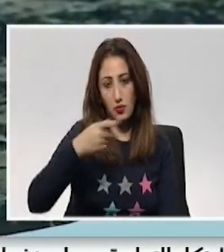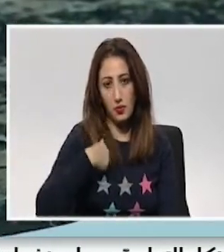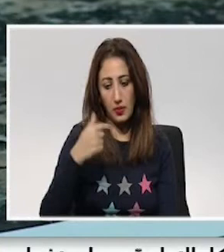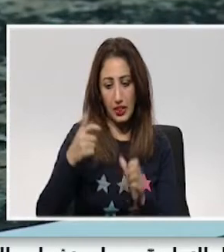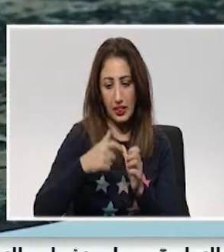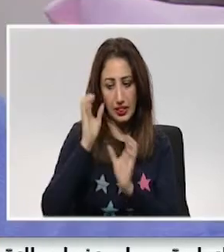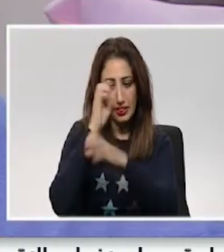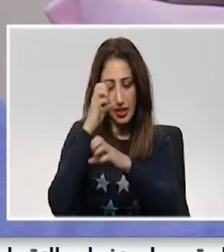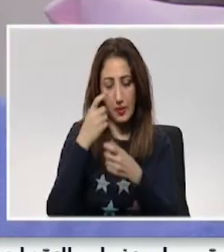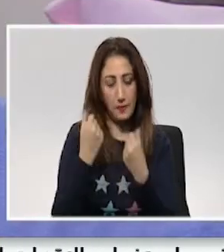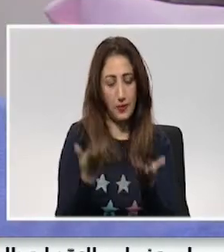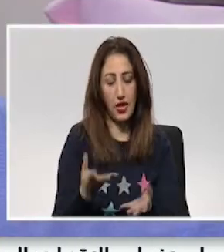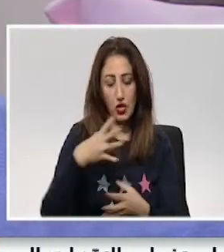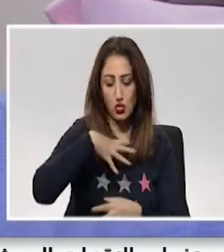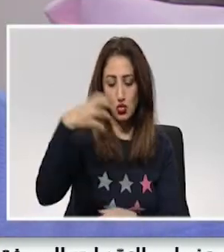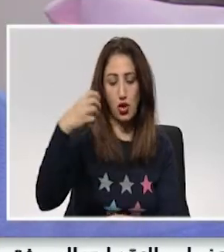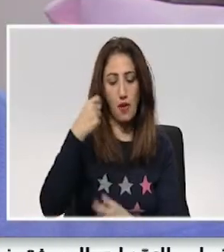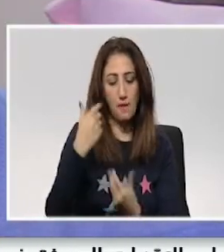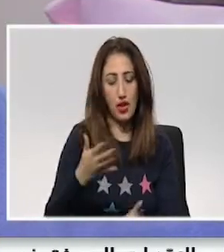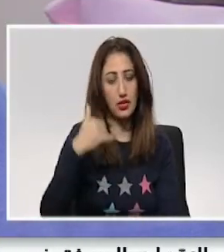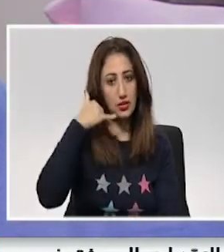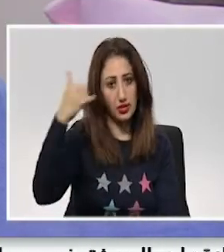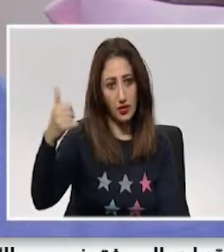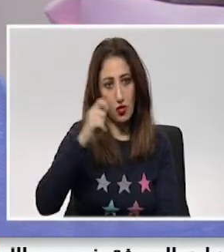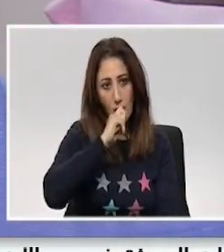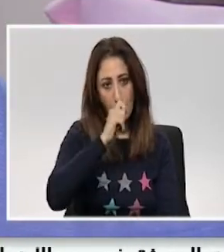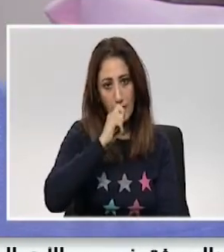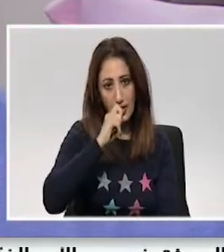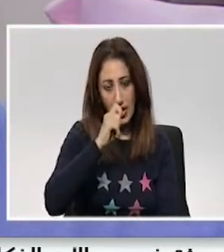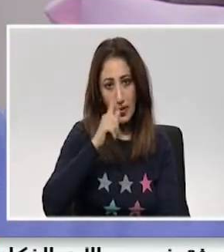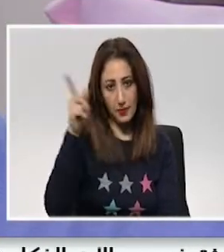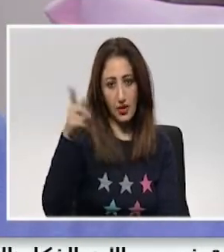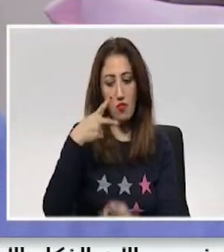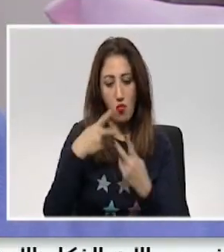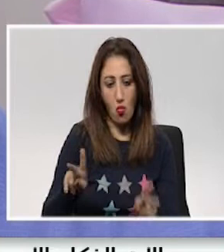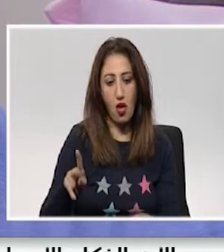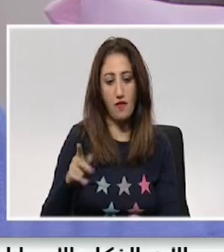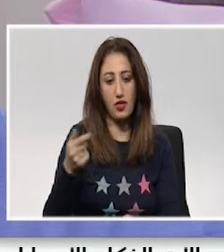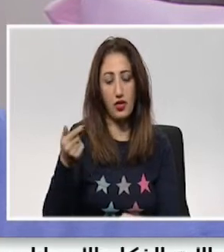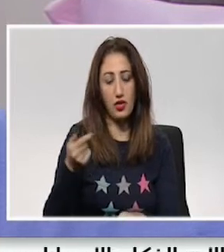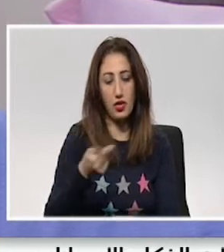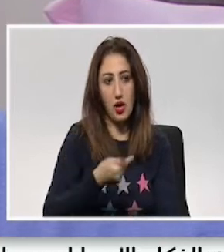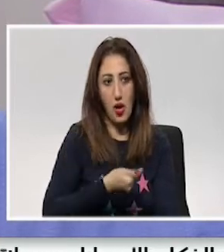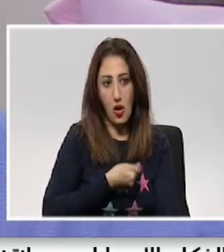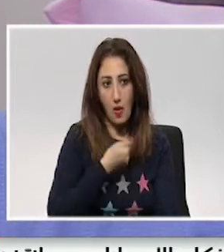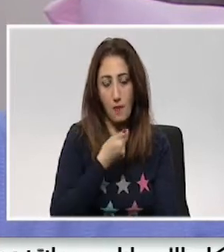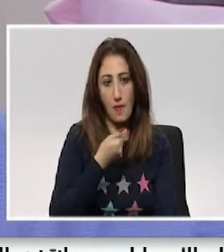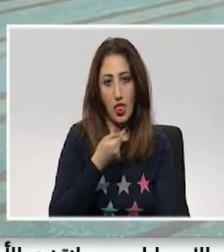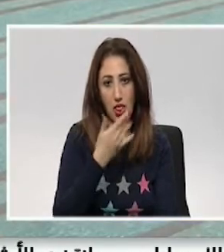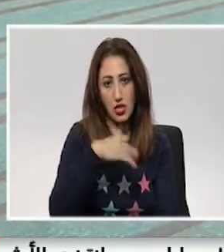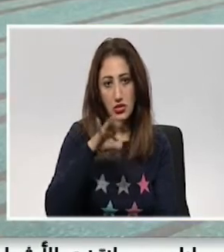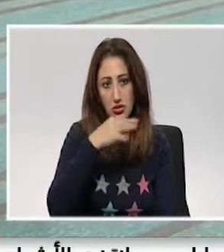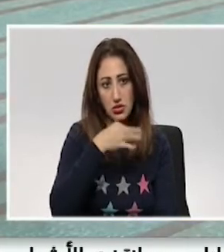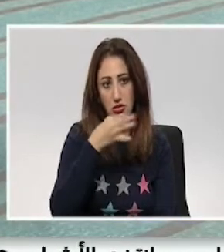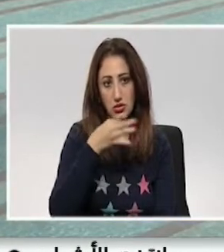تحاليل واعمل اشعاعات. كلمت برنامج واحد من الناس وبعتوني للدكتور جمال البحيري وهيعمل لي العملية من غير تكلفة